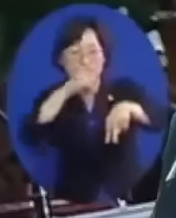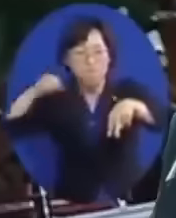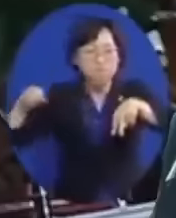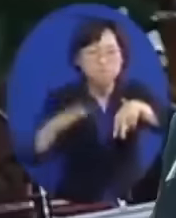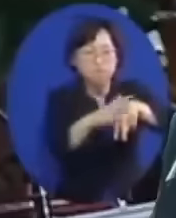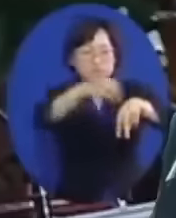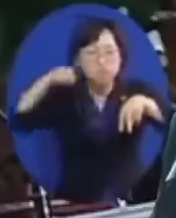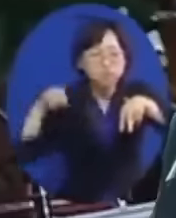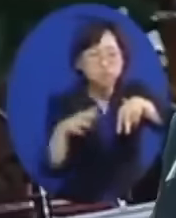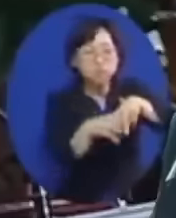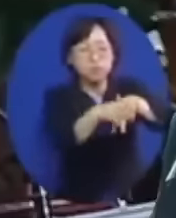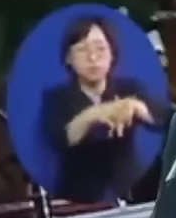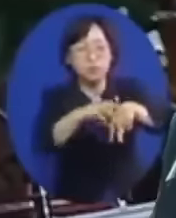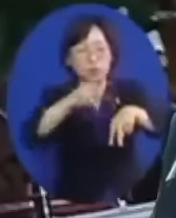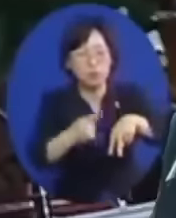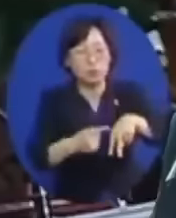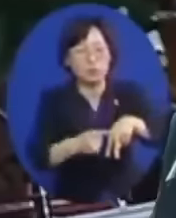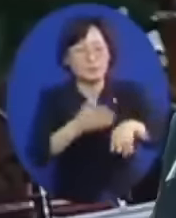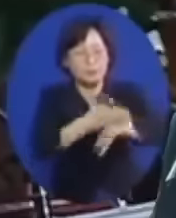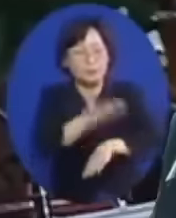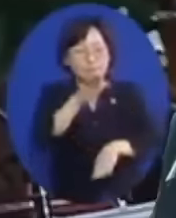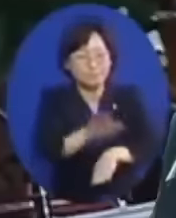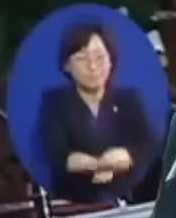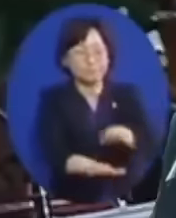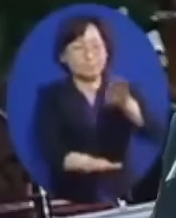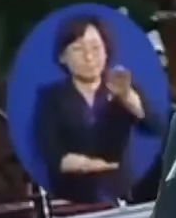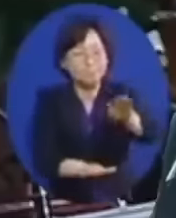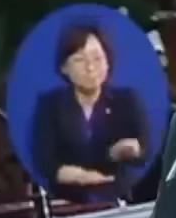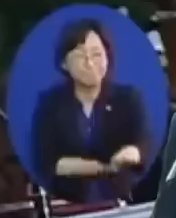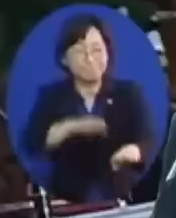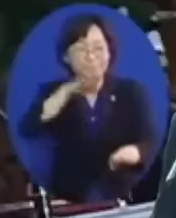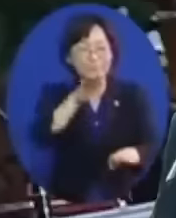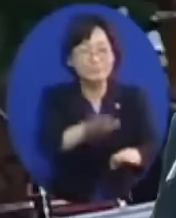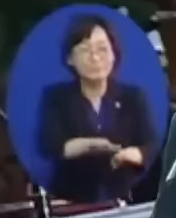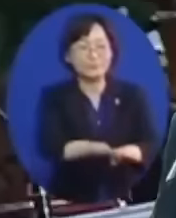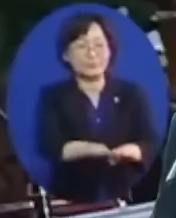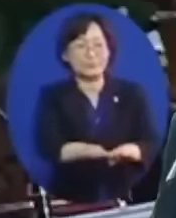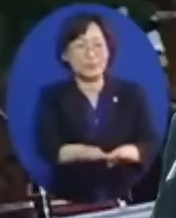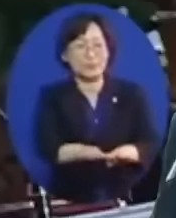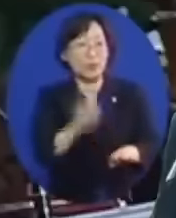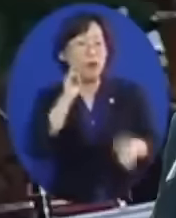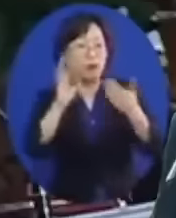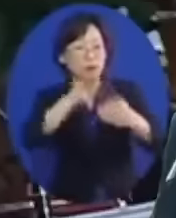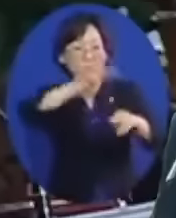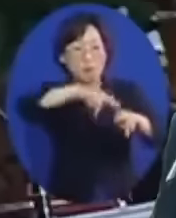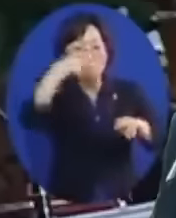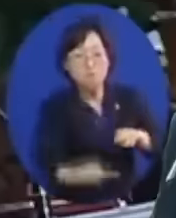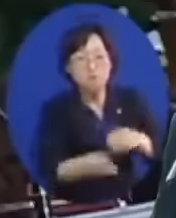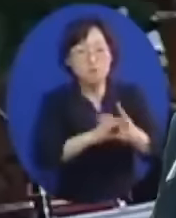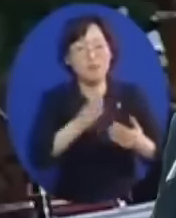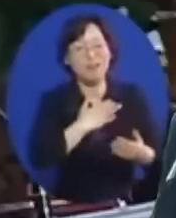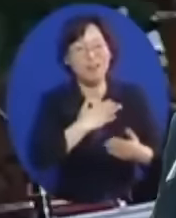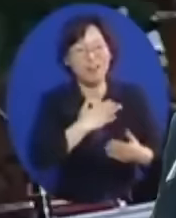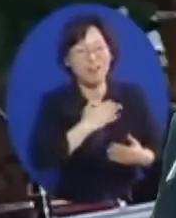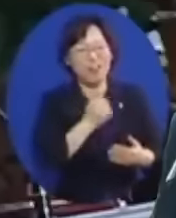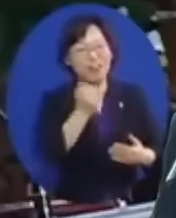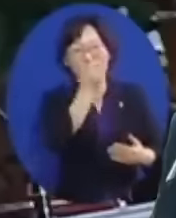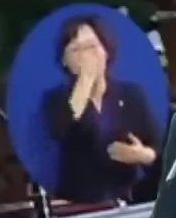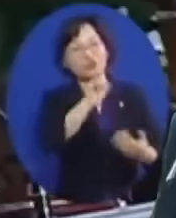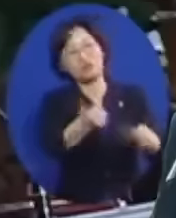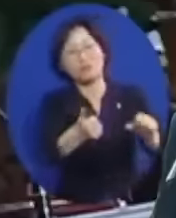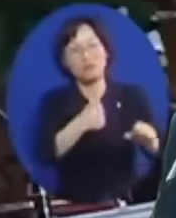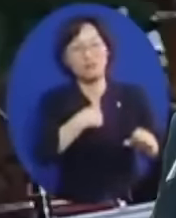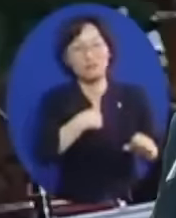물이 흐르는데 그는 천천히 한 발자국 두 발자국 떼어나갑니다. 만일 넘어지면 나는 박살나는 것입니다. 끝장나는